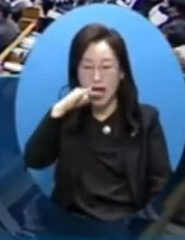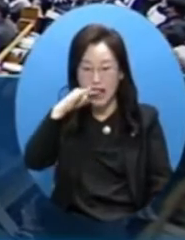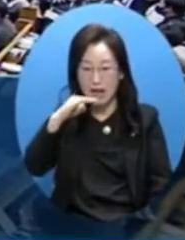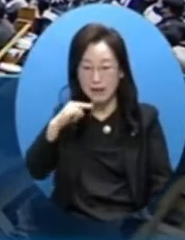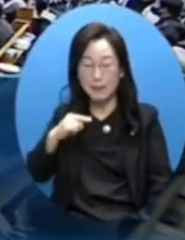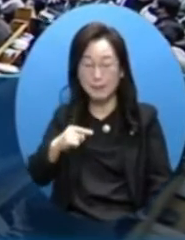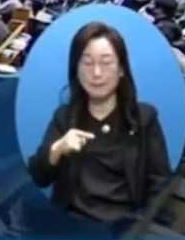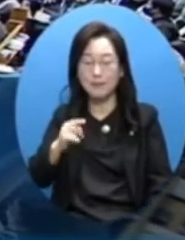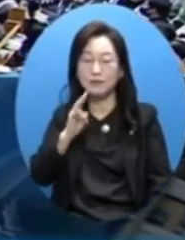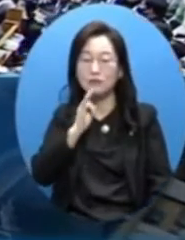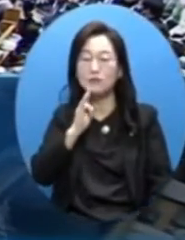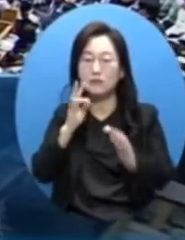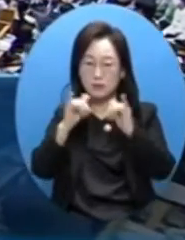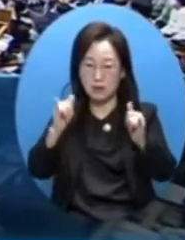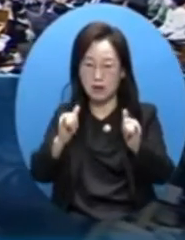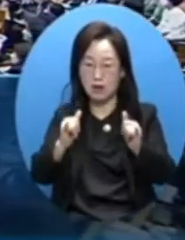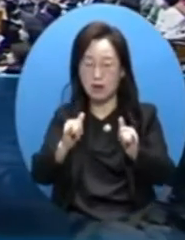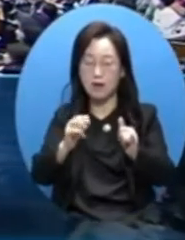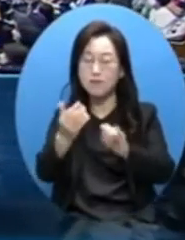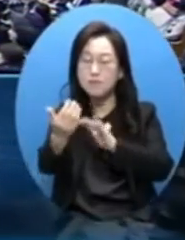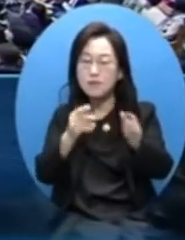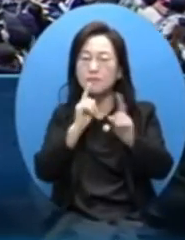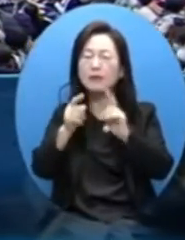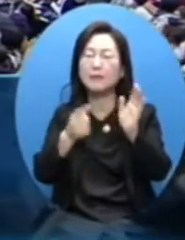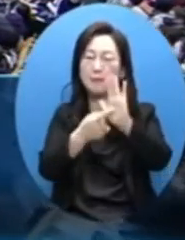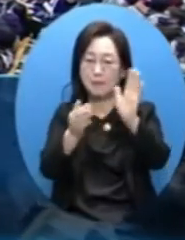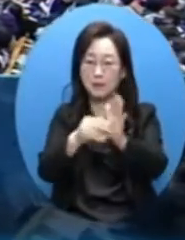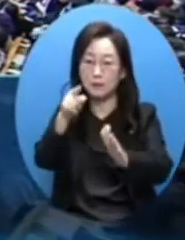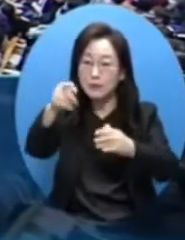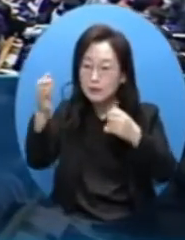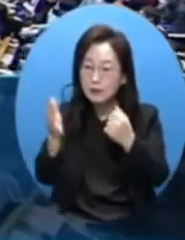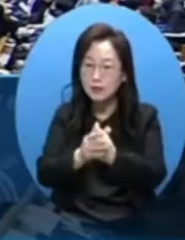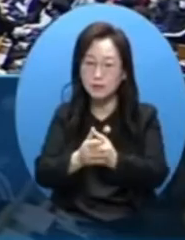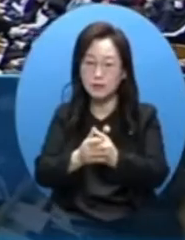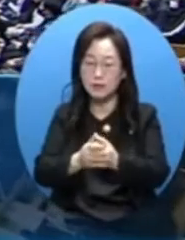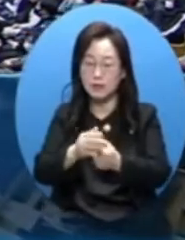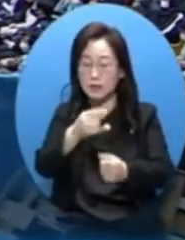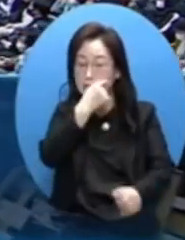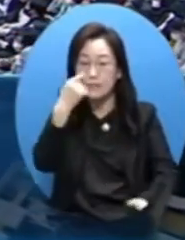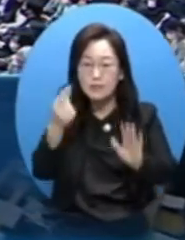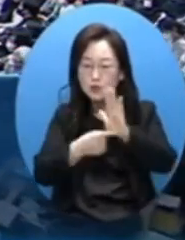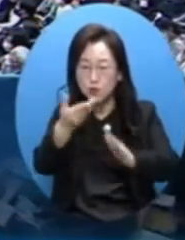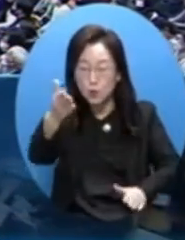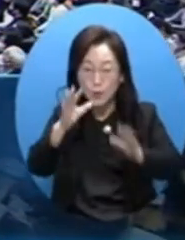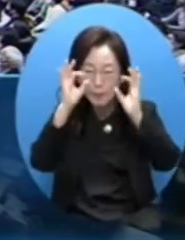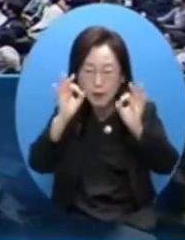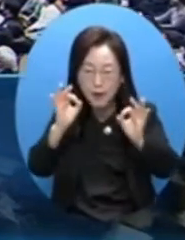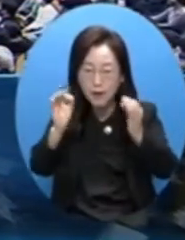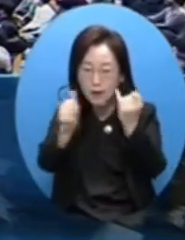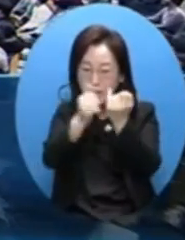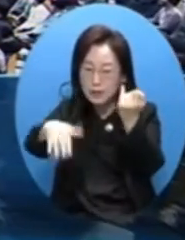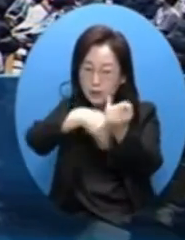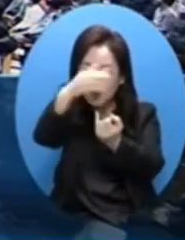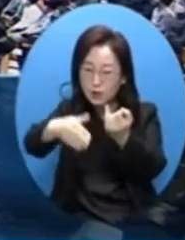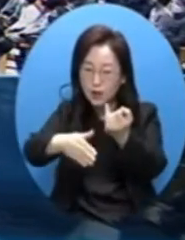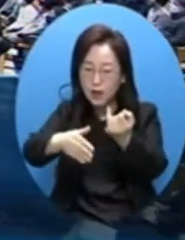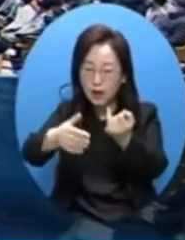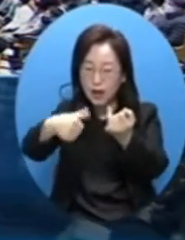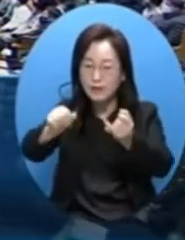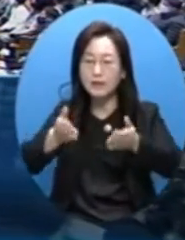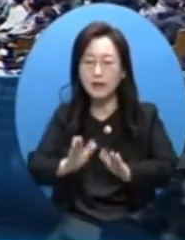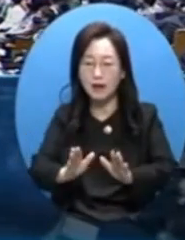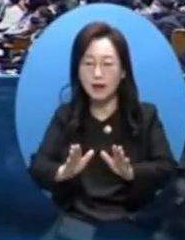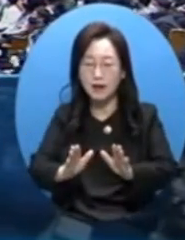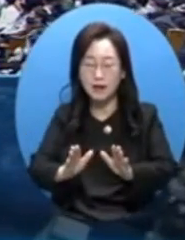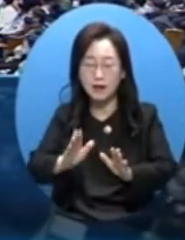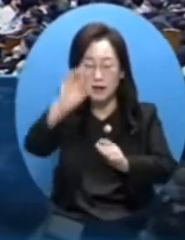그러므로 주께서 친히 징조를 너에게 주실 것이요 보라 처녀가 잉태하여 아들을 낳을 것이요 그의 이름을